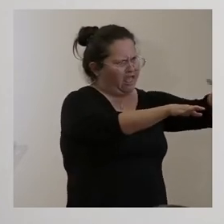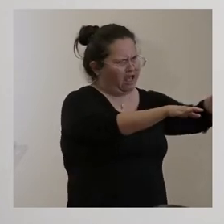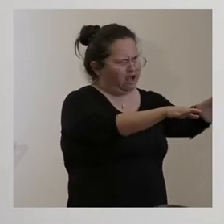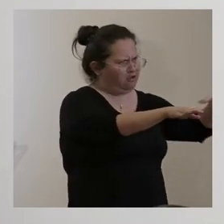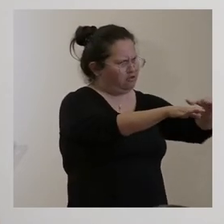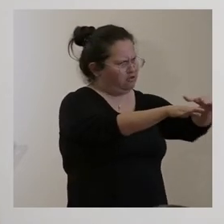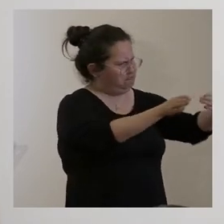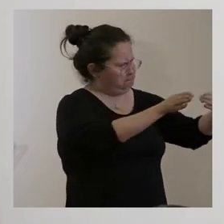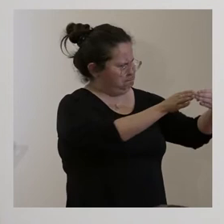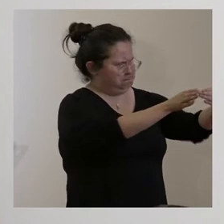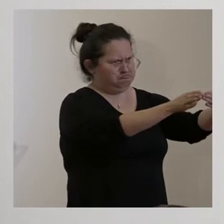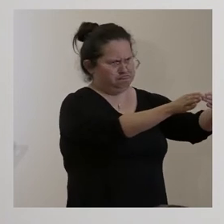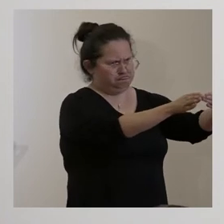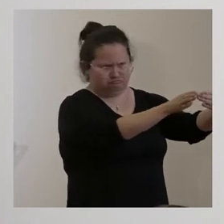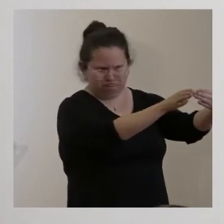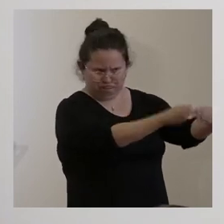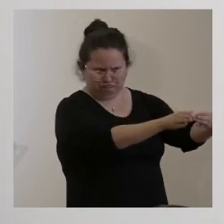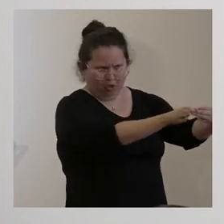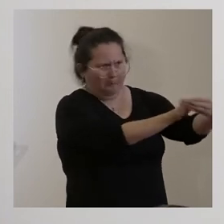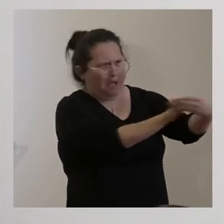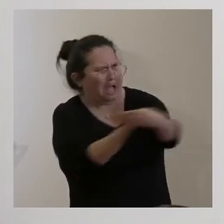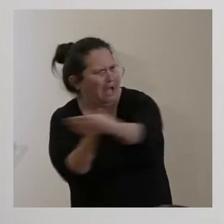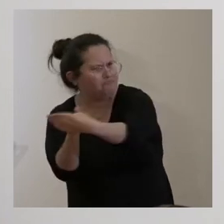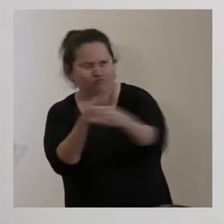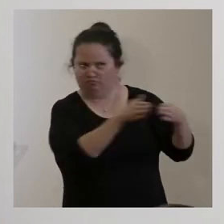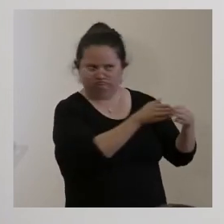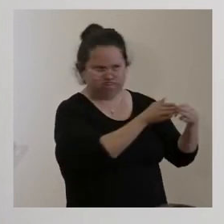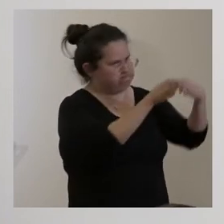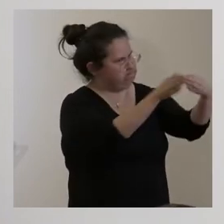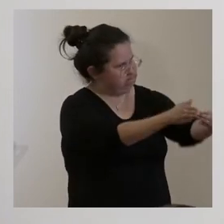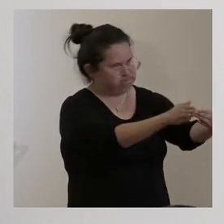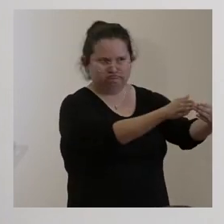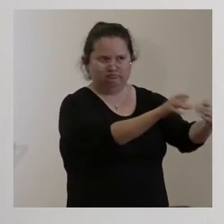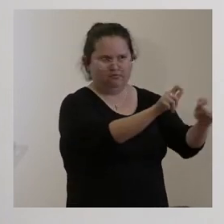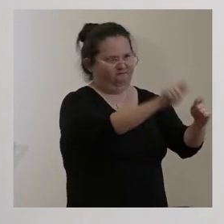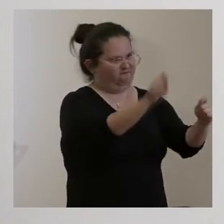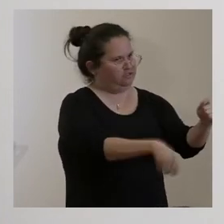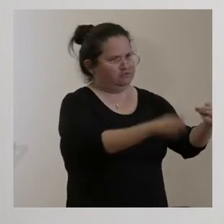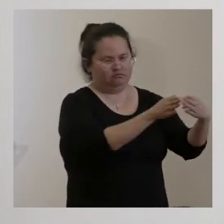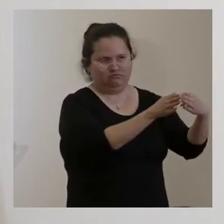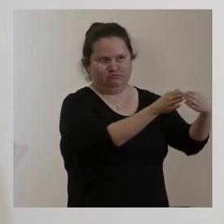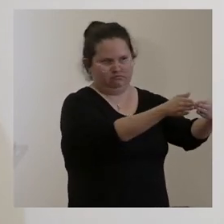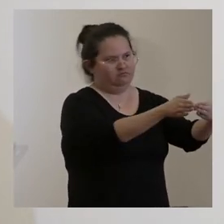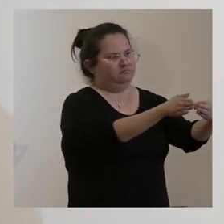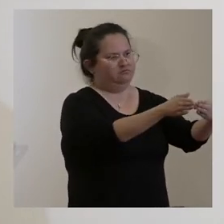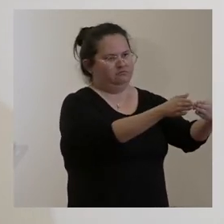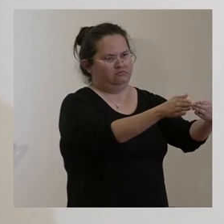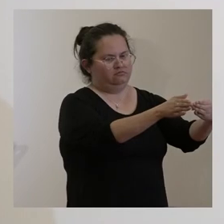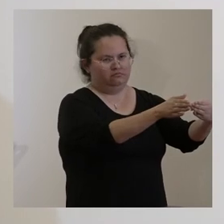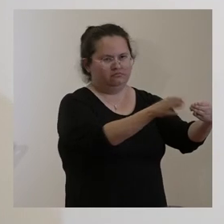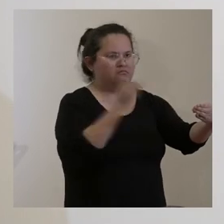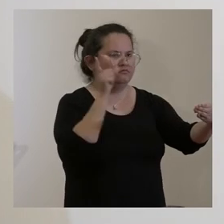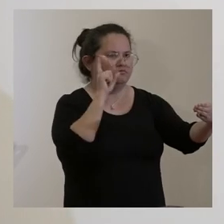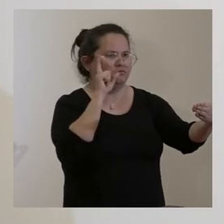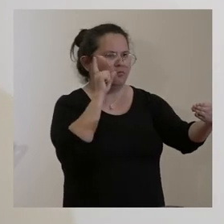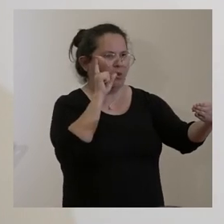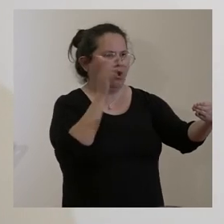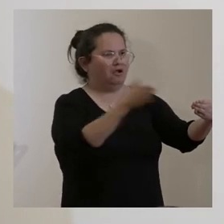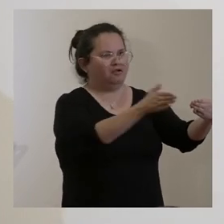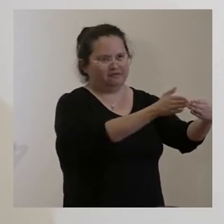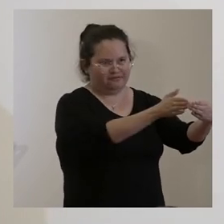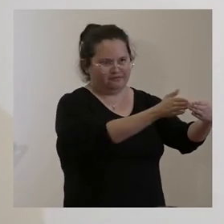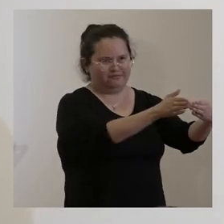Et vous remarquerez qu'ils ne peuvent pas avancer plus loin, puisqu'il y a bien soin